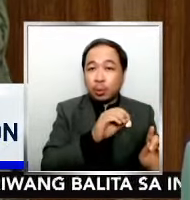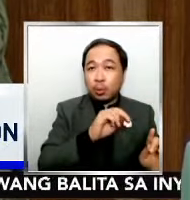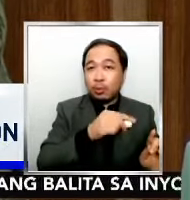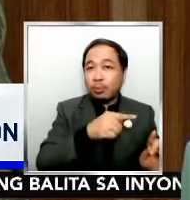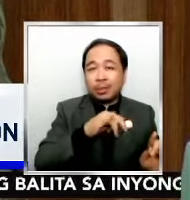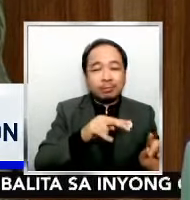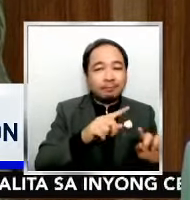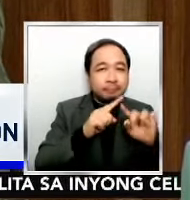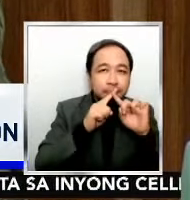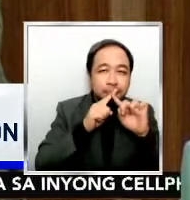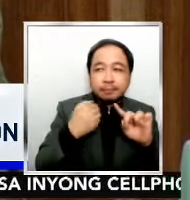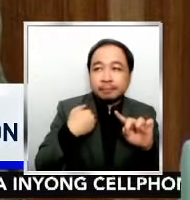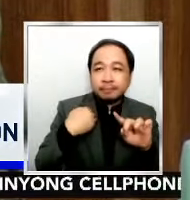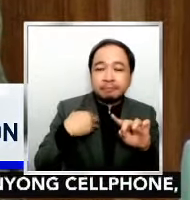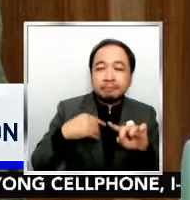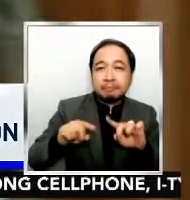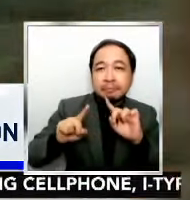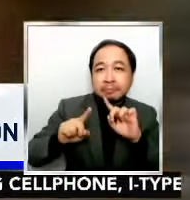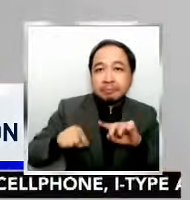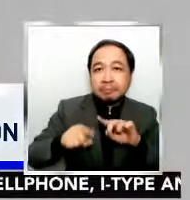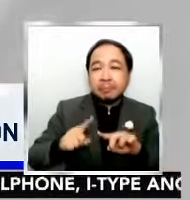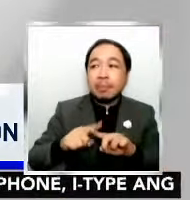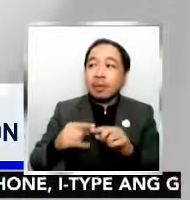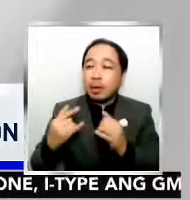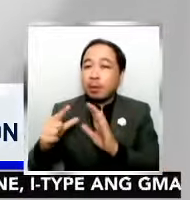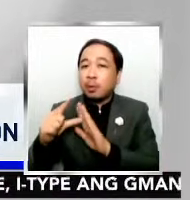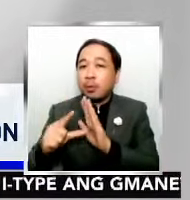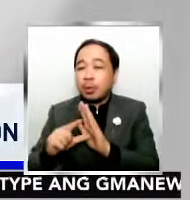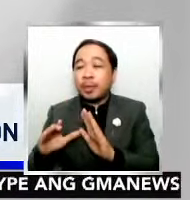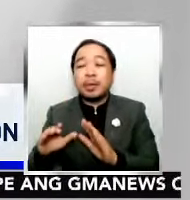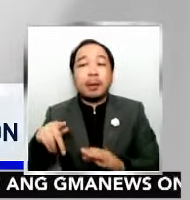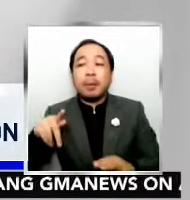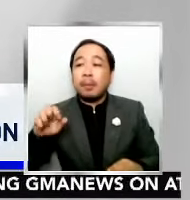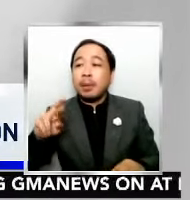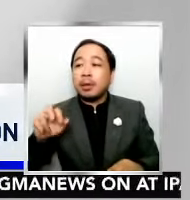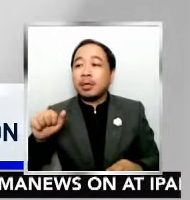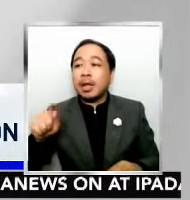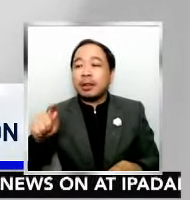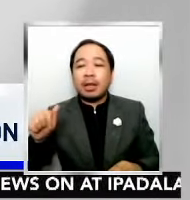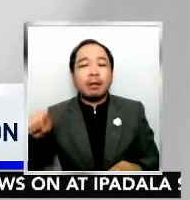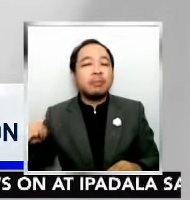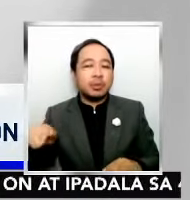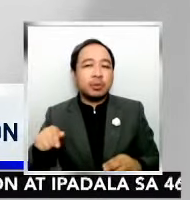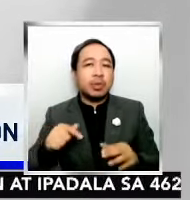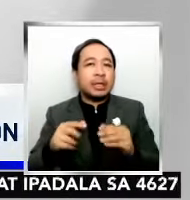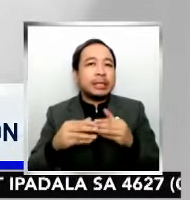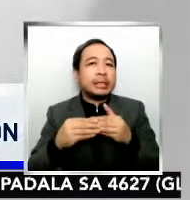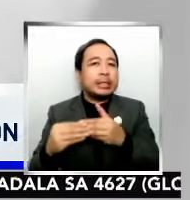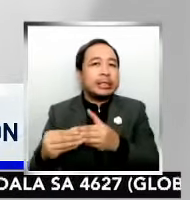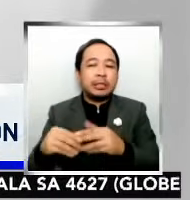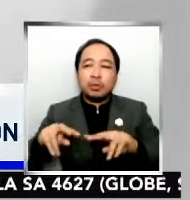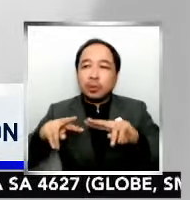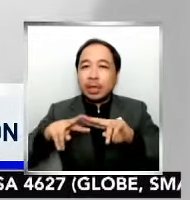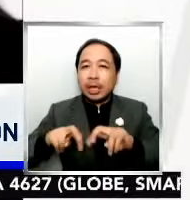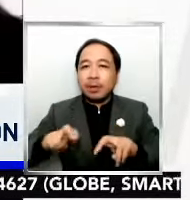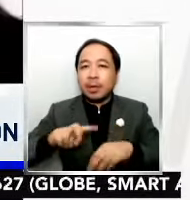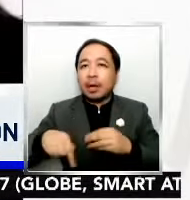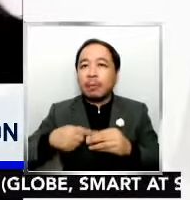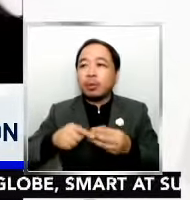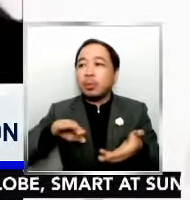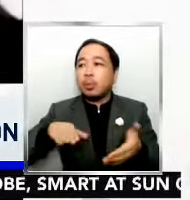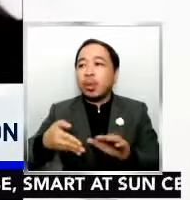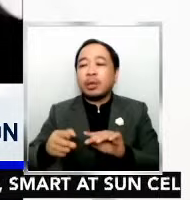Director Brigadier General Emmanuel Peralta na siyang namuno sa investigasyon ng pagkamatay ni Bree Honson. Kung saan